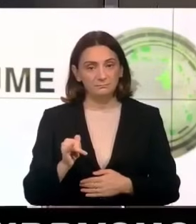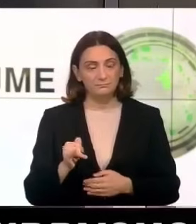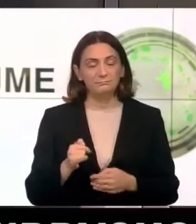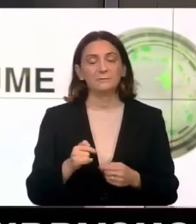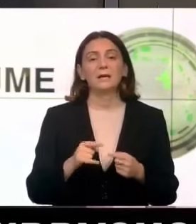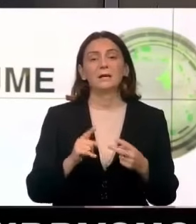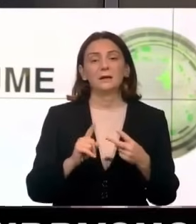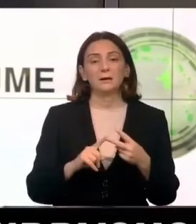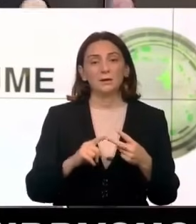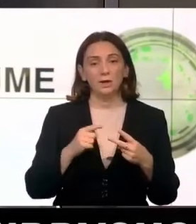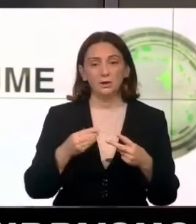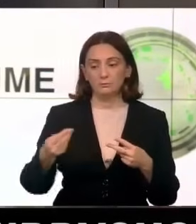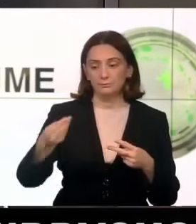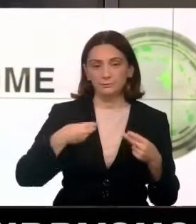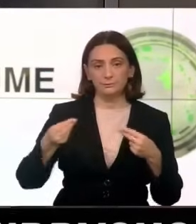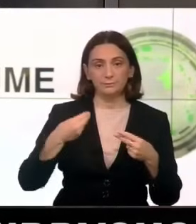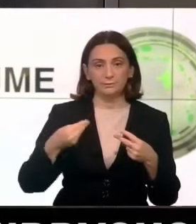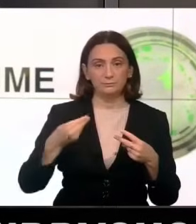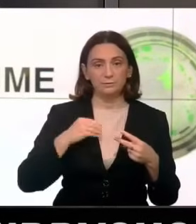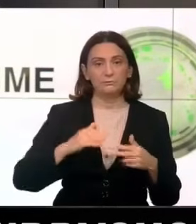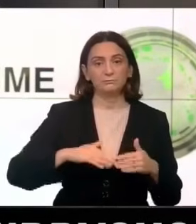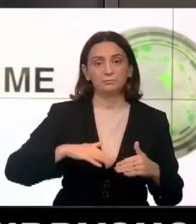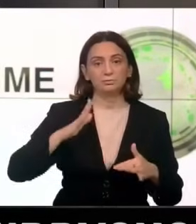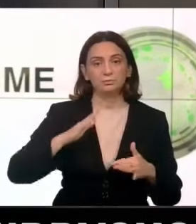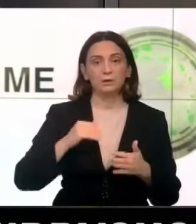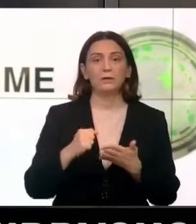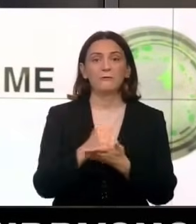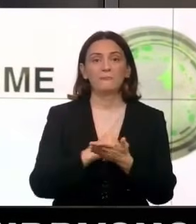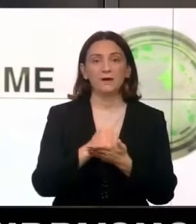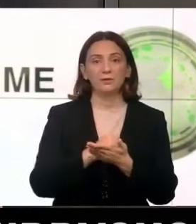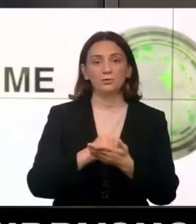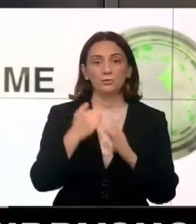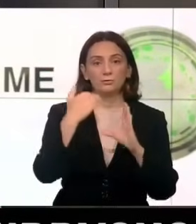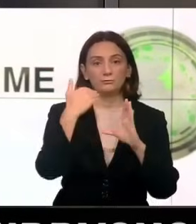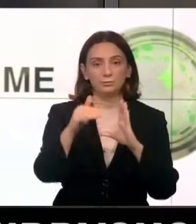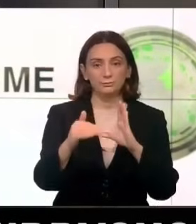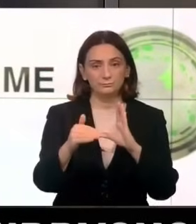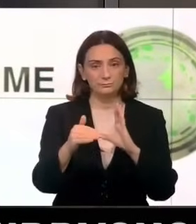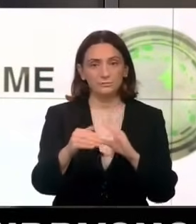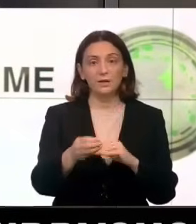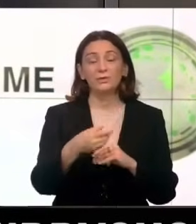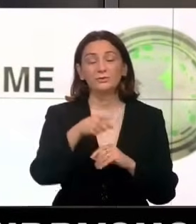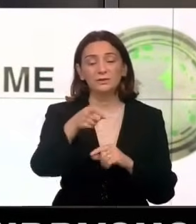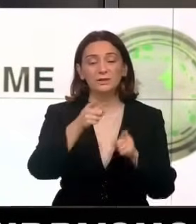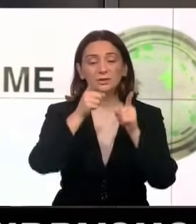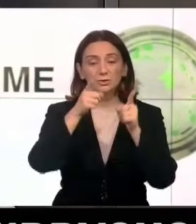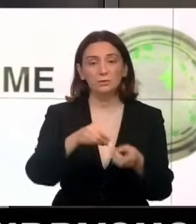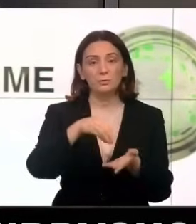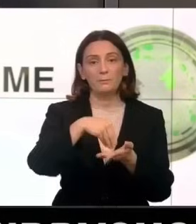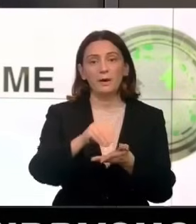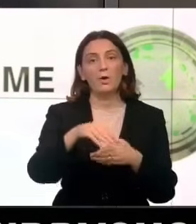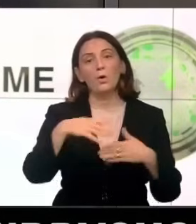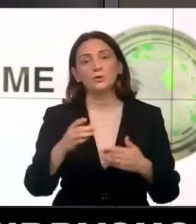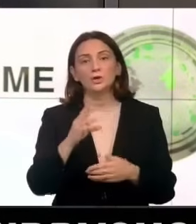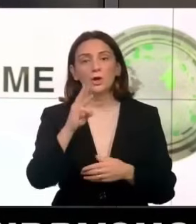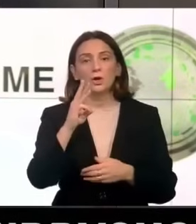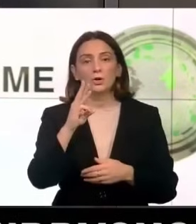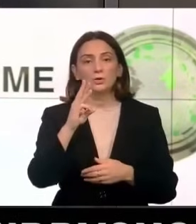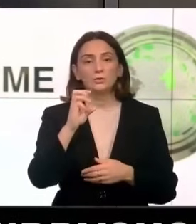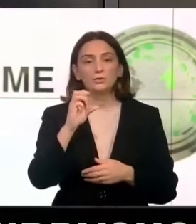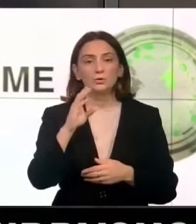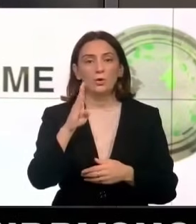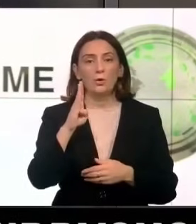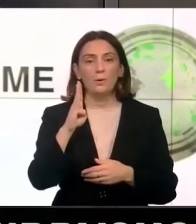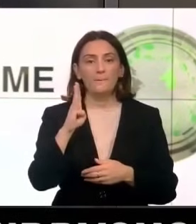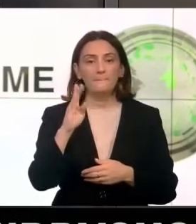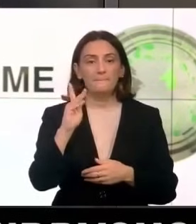dhe ky formalizim funksion i jep atij mundësinë që të lëshojë fatura të njohura dhe të fiskale, të cilat më